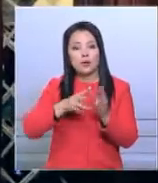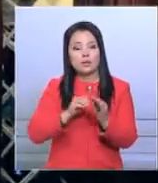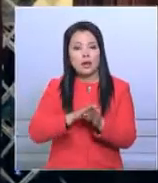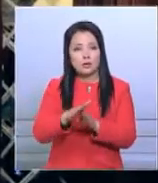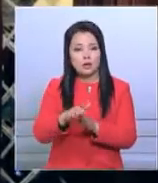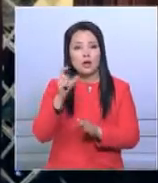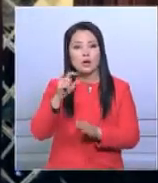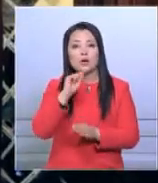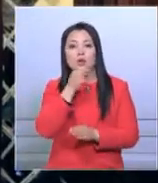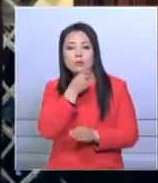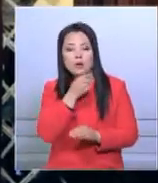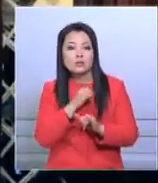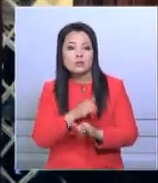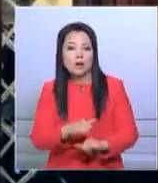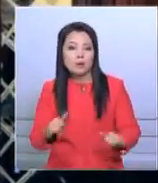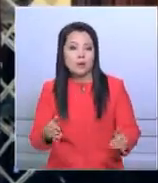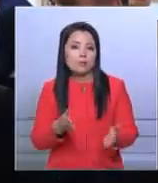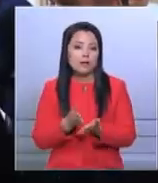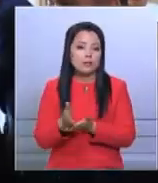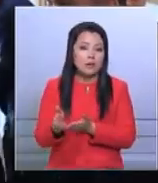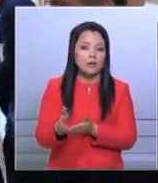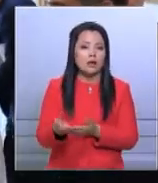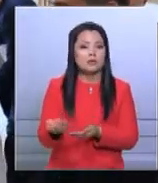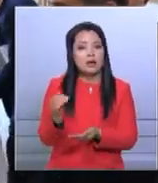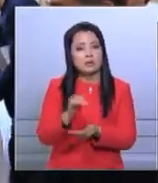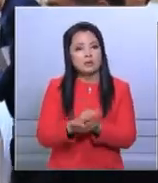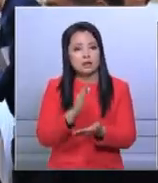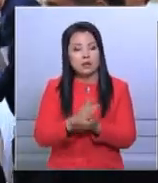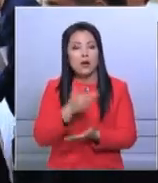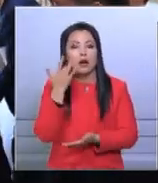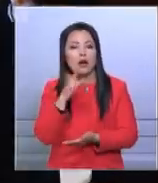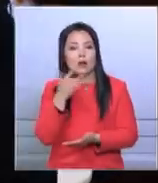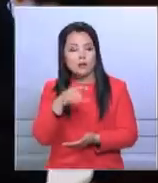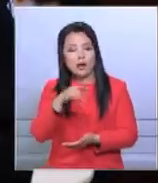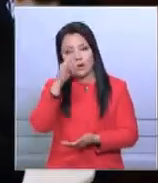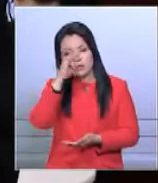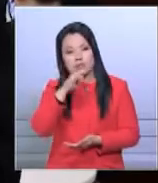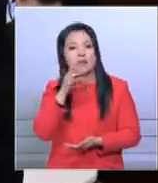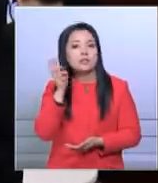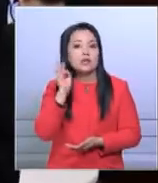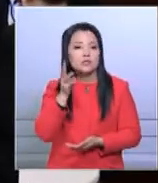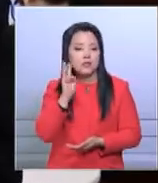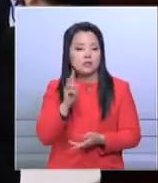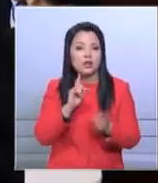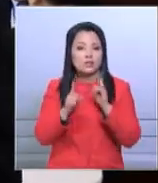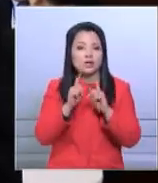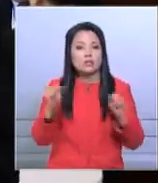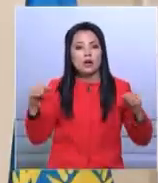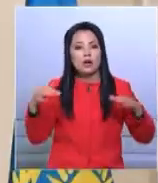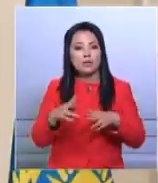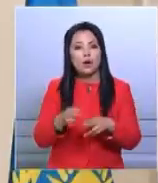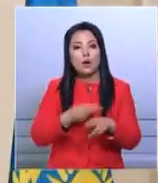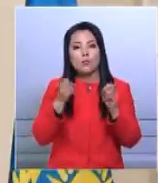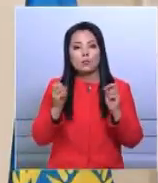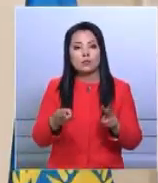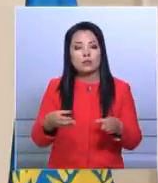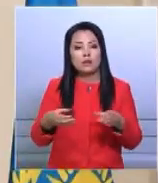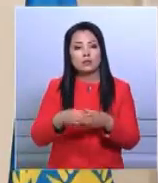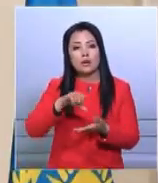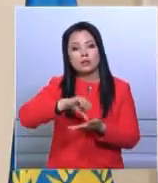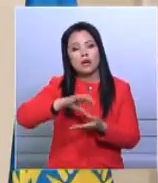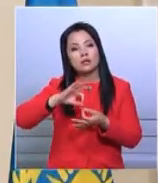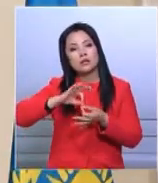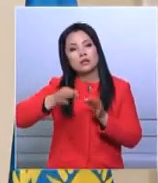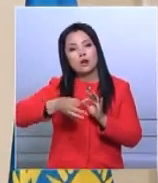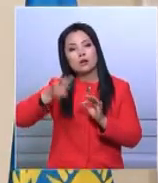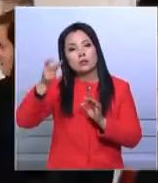саралап, экономиканың даму бағдарымен танысты. Ақштағы Қазақстан елшілігі ұйымдастырған жиынға қауіпсіздік кеңесі хатшысының